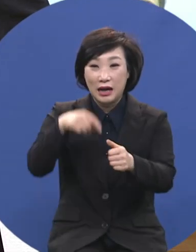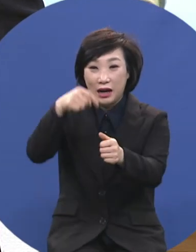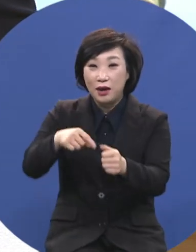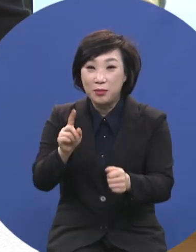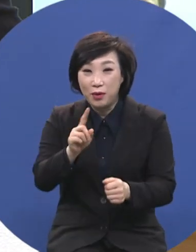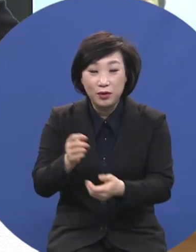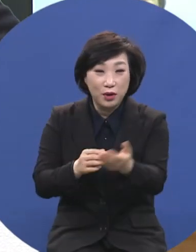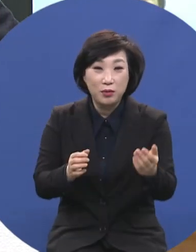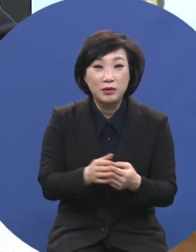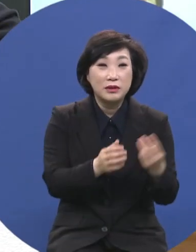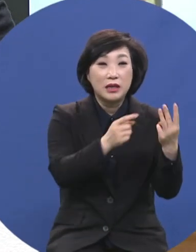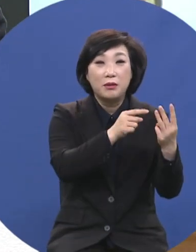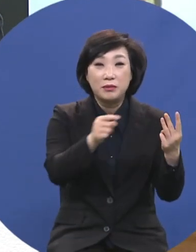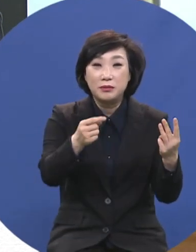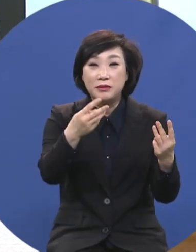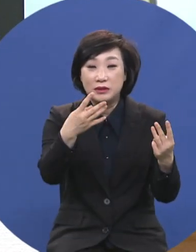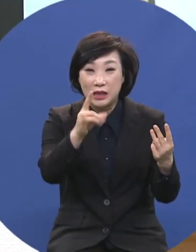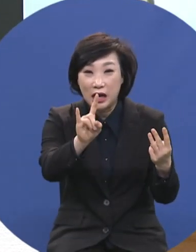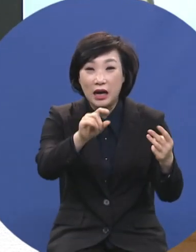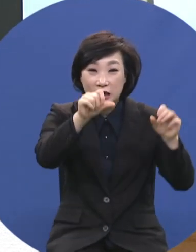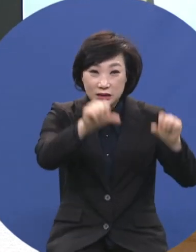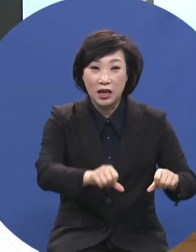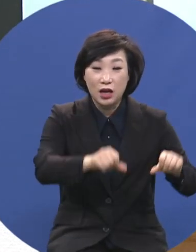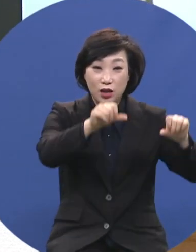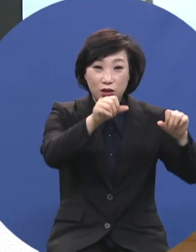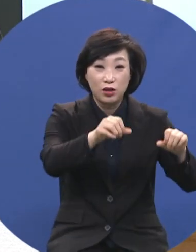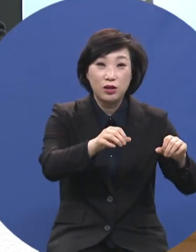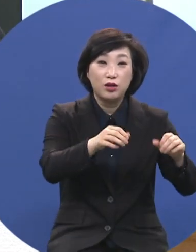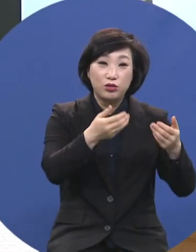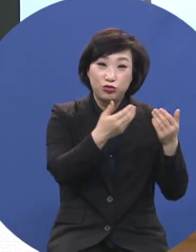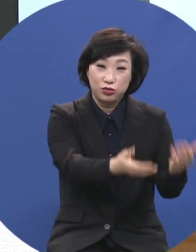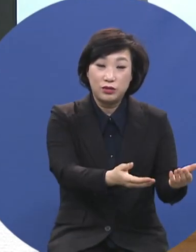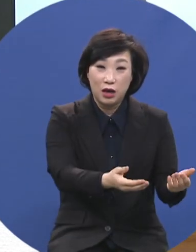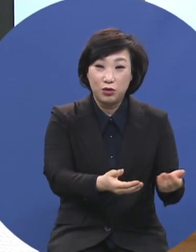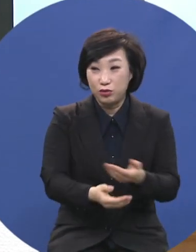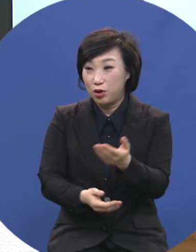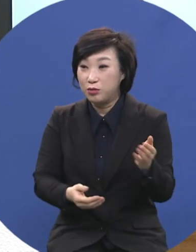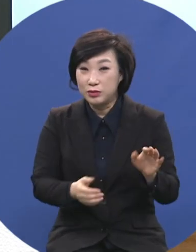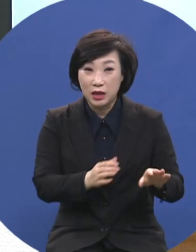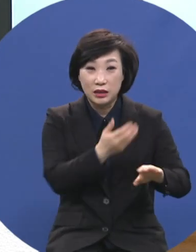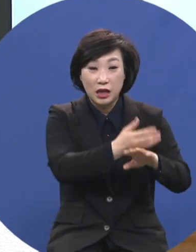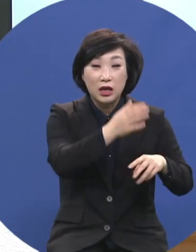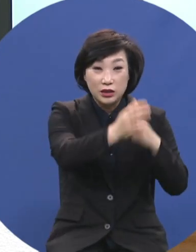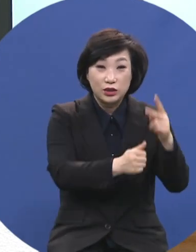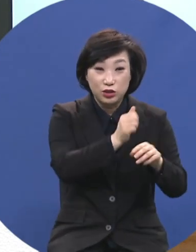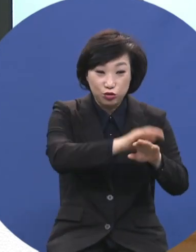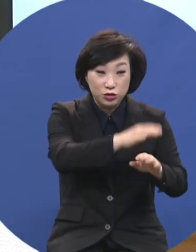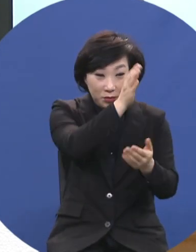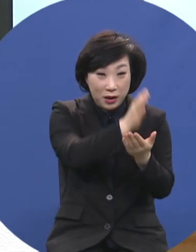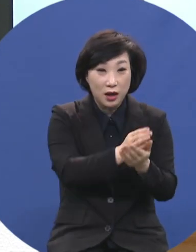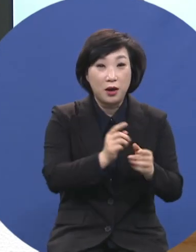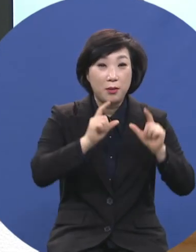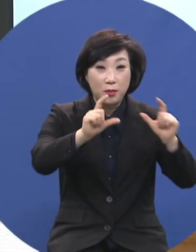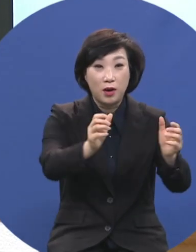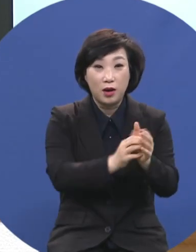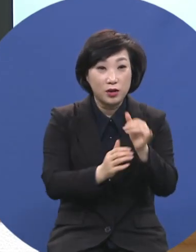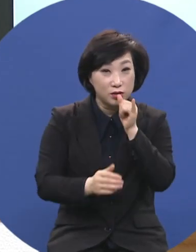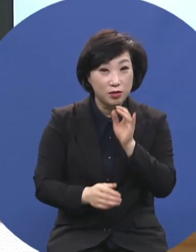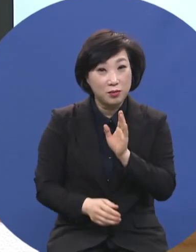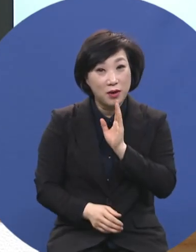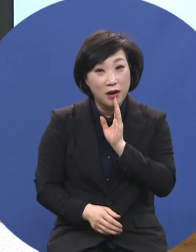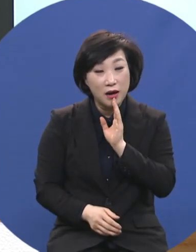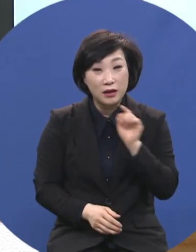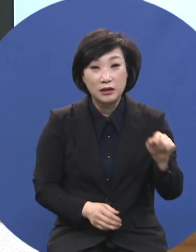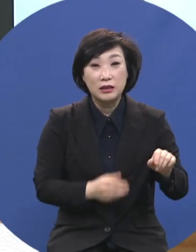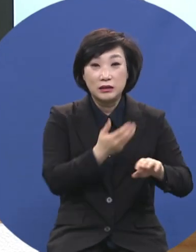일러주기를 3, 4대 저주받아. 이게 무슨 소리요? 다른 신을 두지 말라고 말씀하실 때는 다른